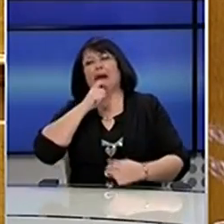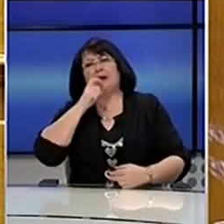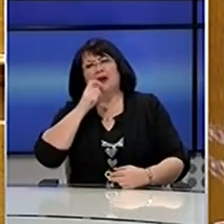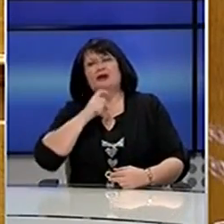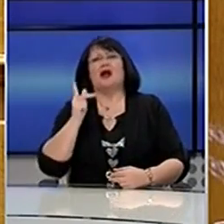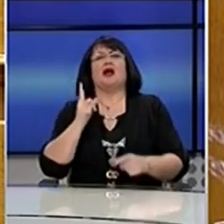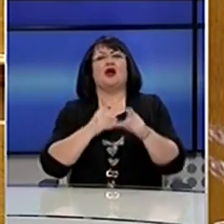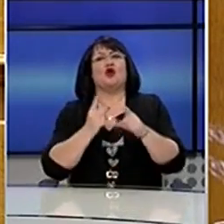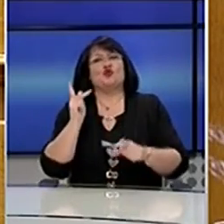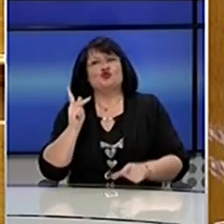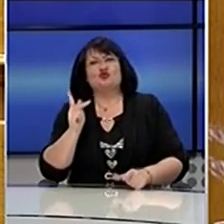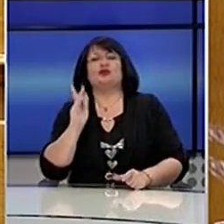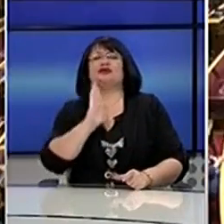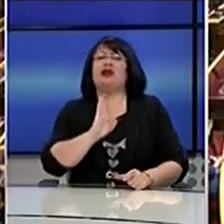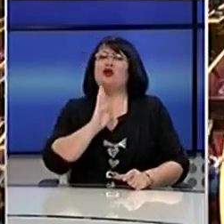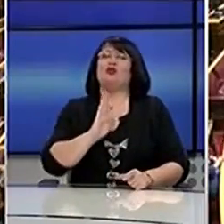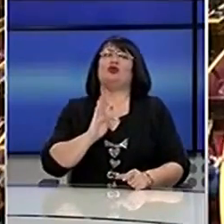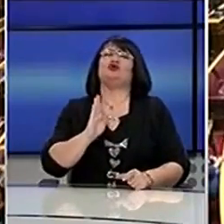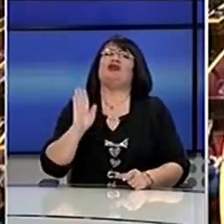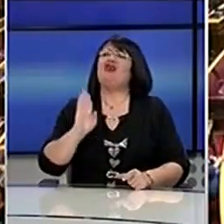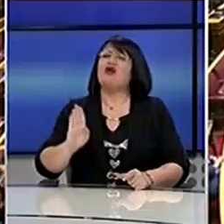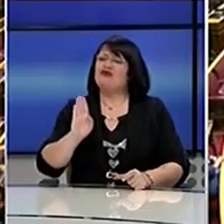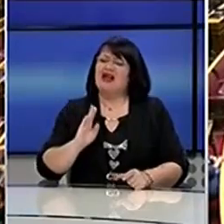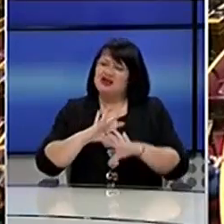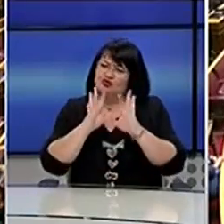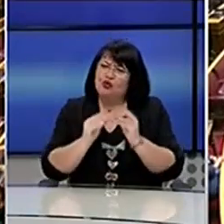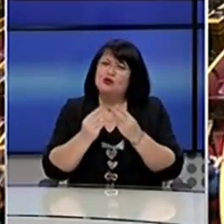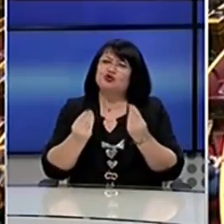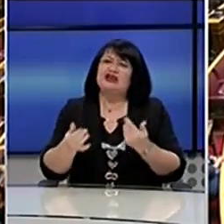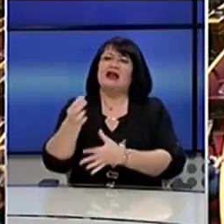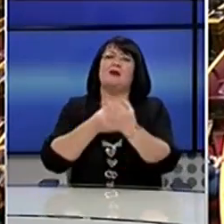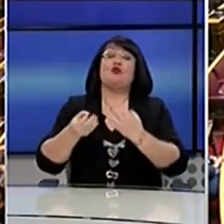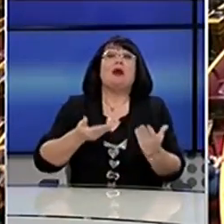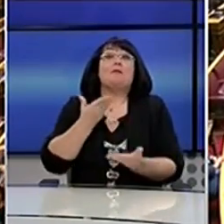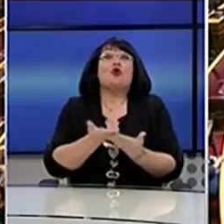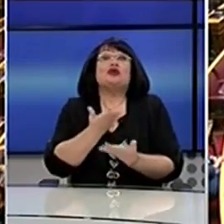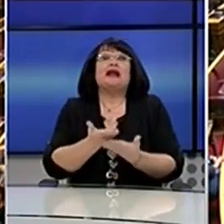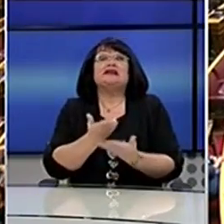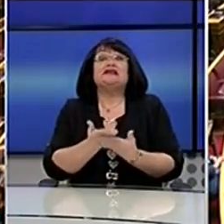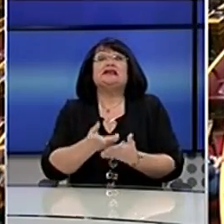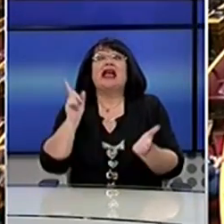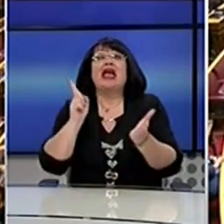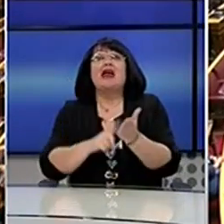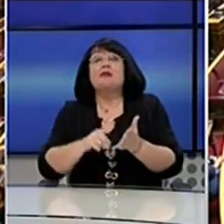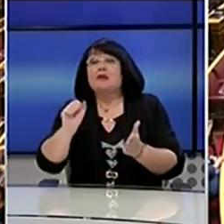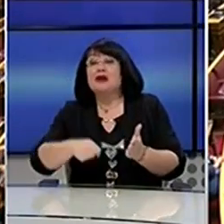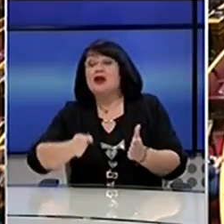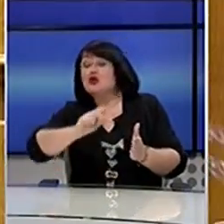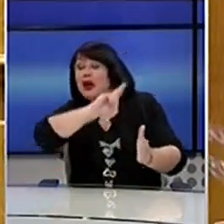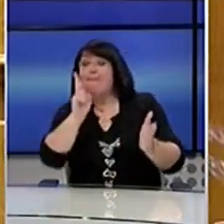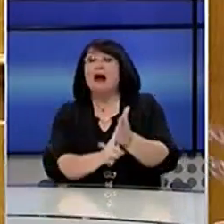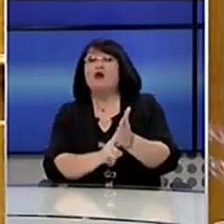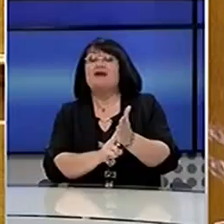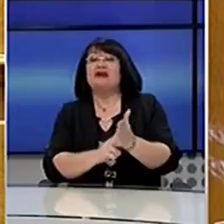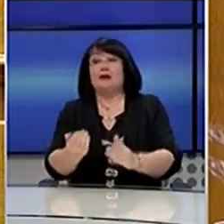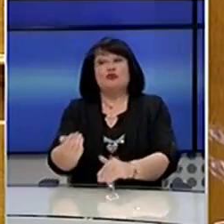κύριος Κουτσούμπας και ο κύριος Βελόπουλος και ο κύριος Βαρουφάκης. Επί της ουσίας, έπρεπε ή δεν έπρεπε να πάμε σε lockdown τώρα? Έπρεπε